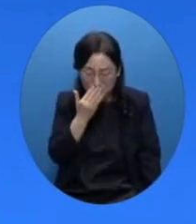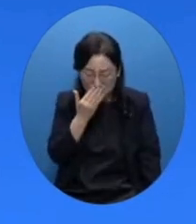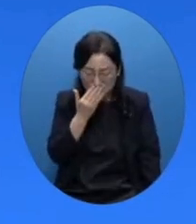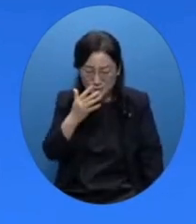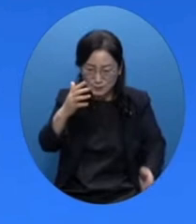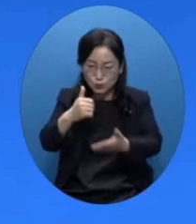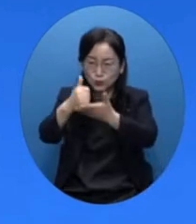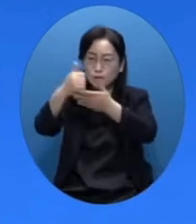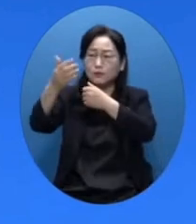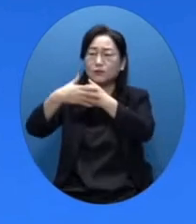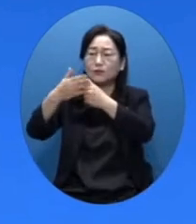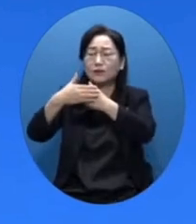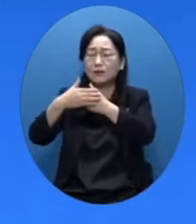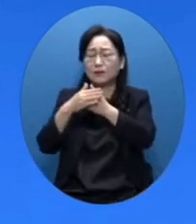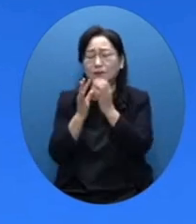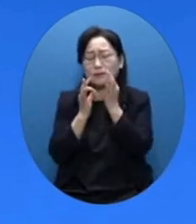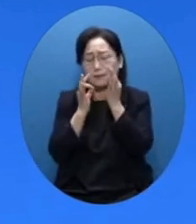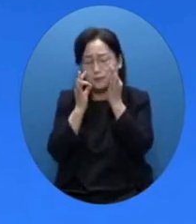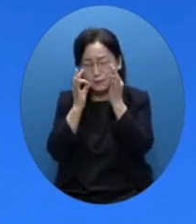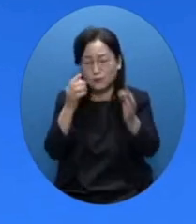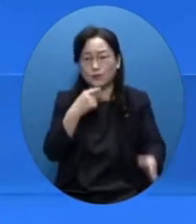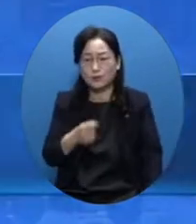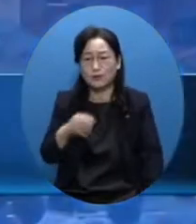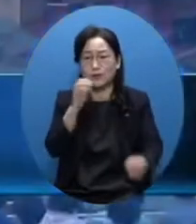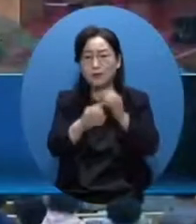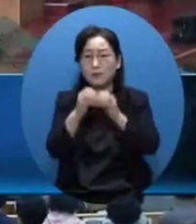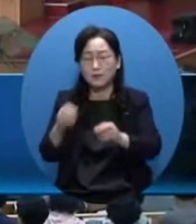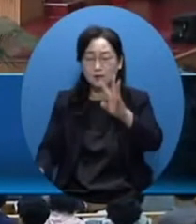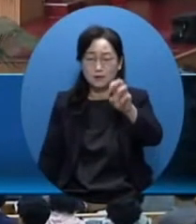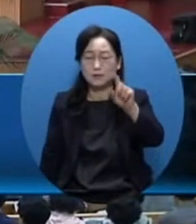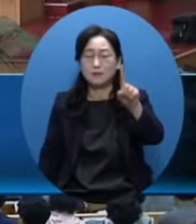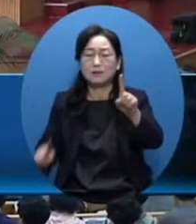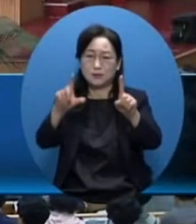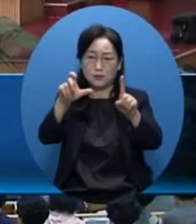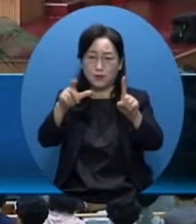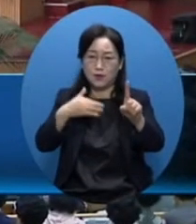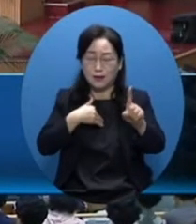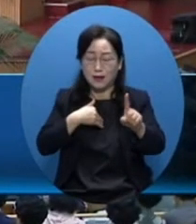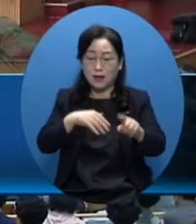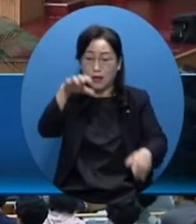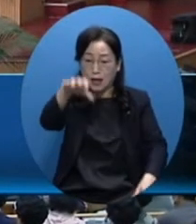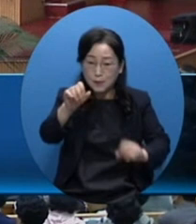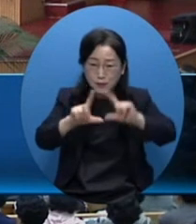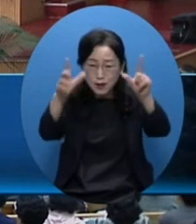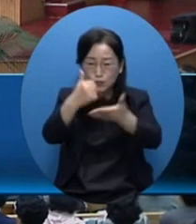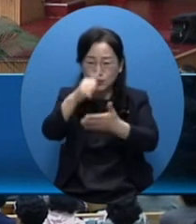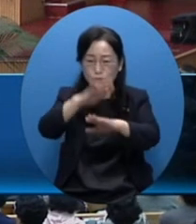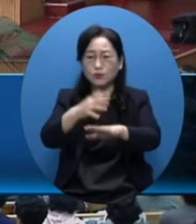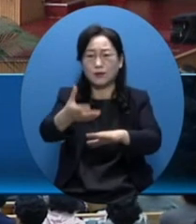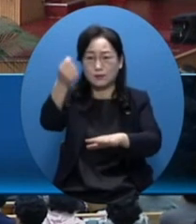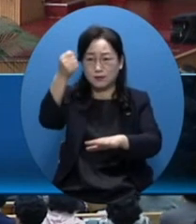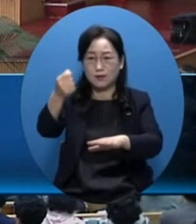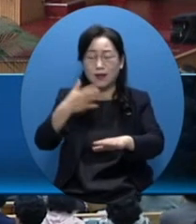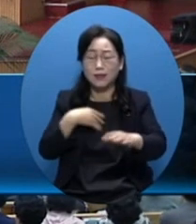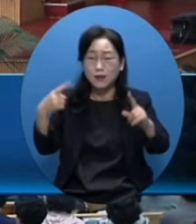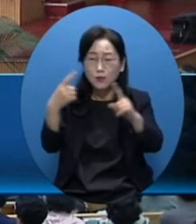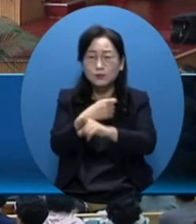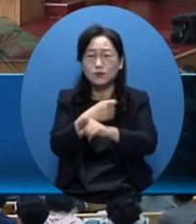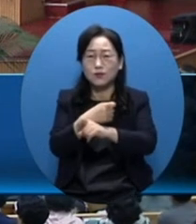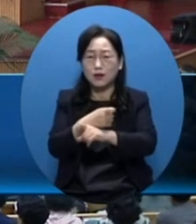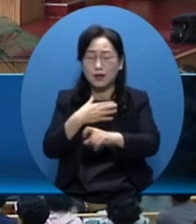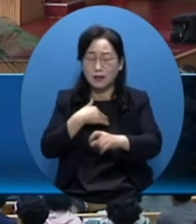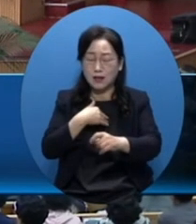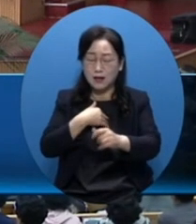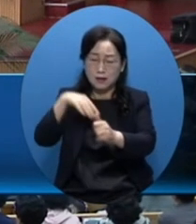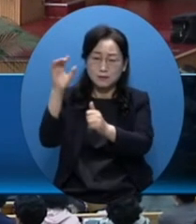주님의 도우심 아래 강 구했던 것입니다 시편 31편 15 절입니다 나의 앞날이 주의 손이 싸우니 내 원수 원수